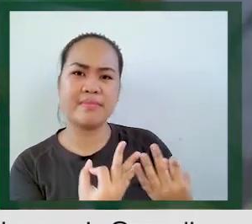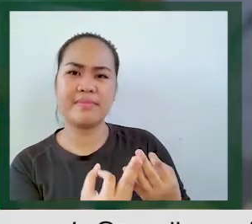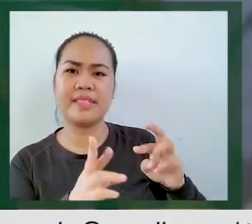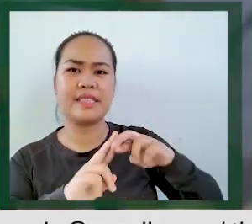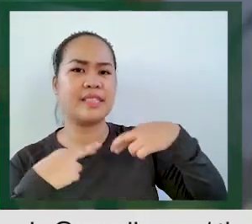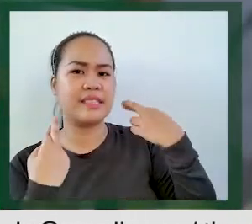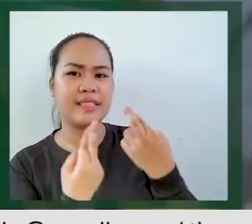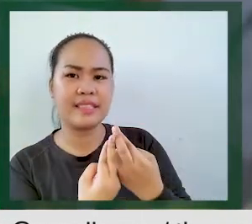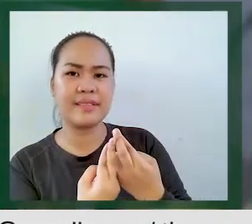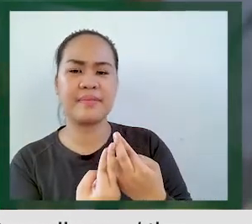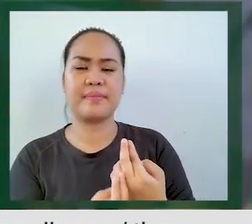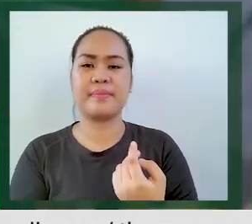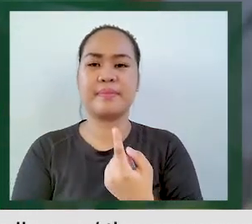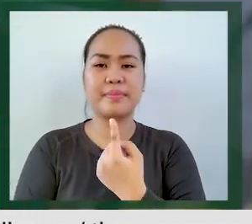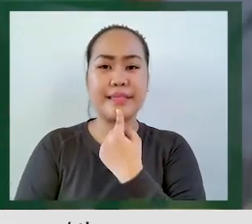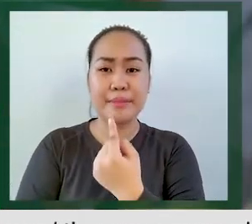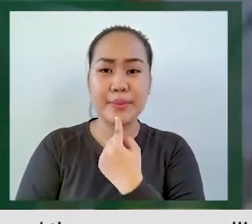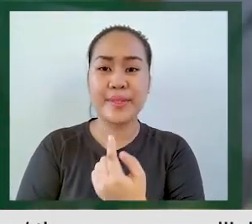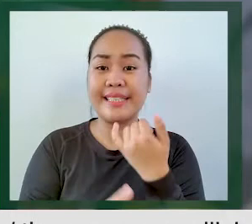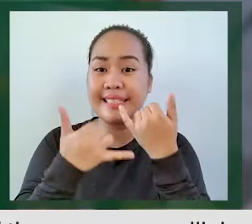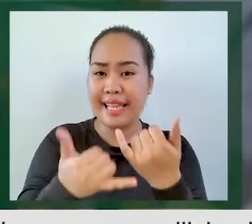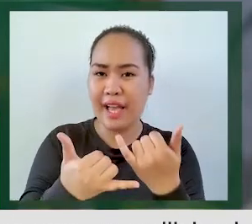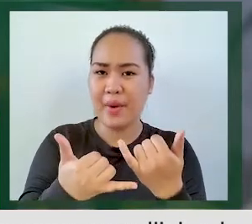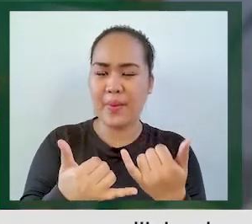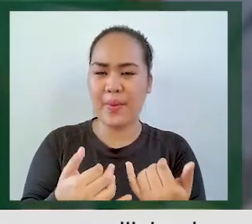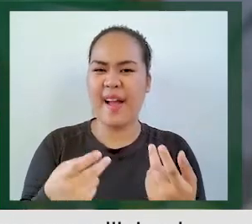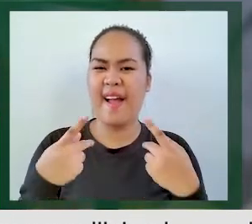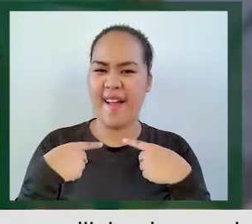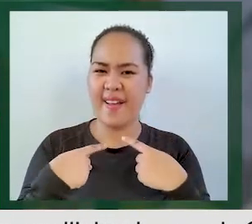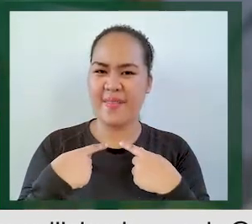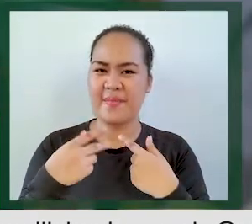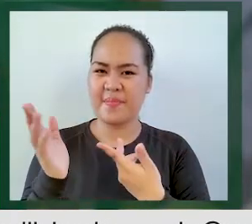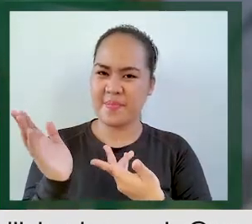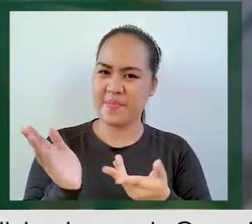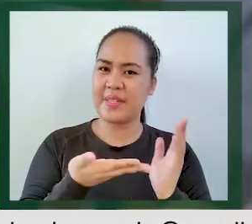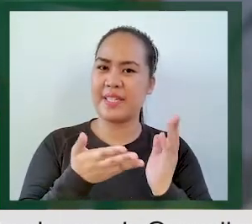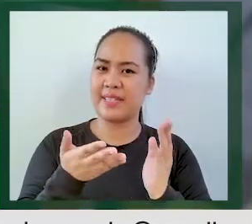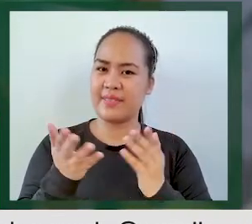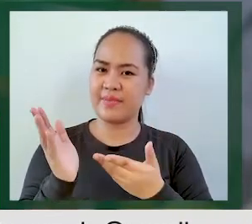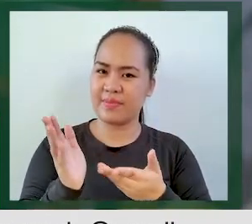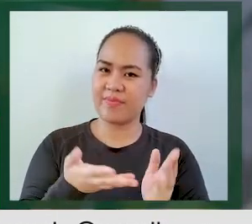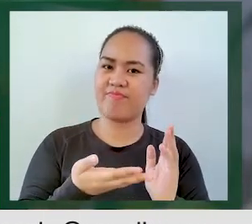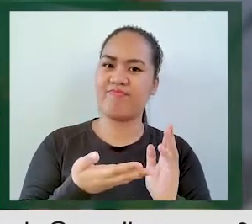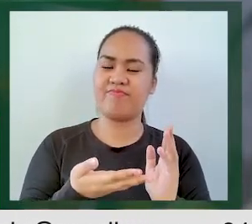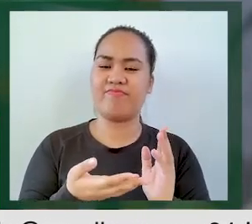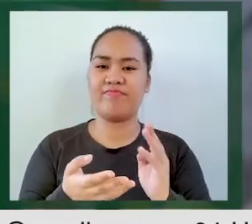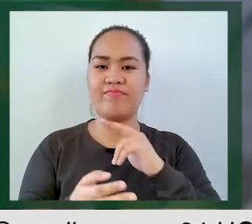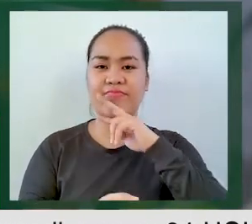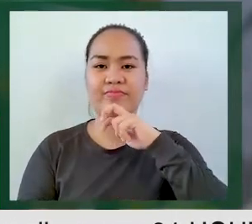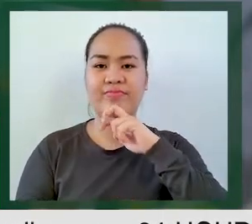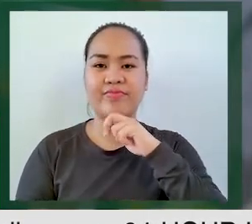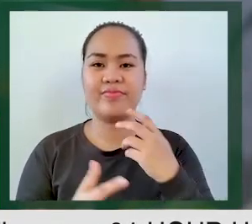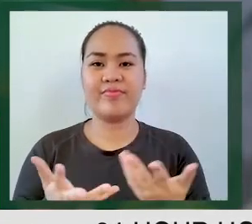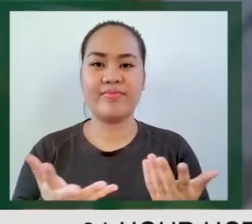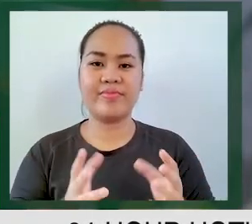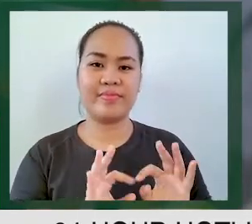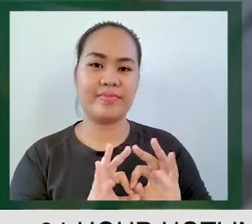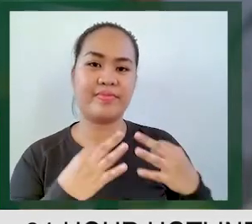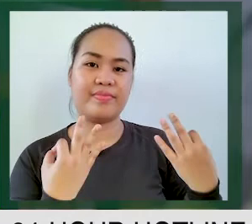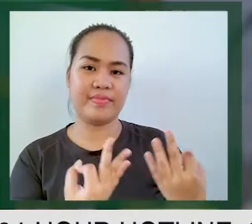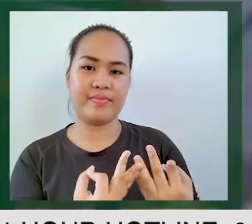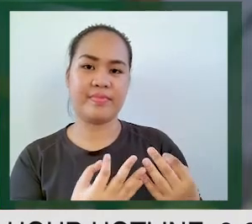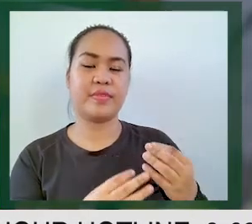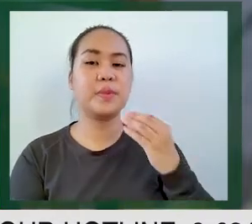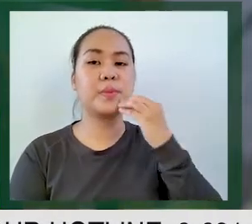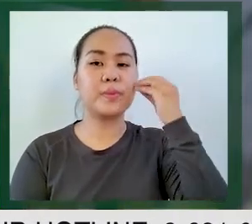more conscious lang po, no, sa ating mga paglabas, no. Sabi ko nga, hindi ka mamaiwasan, hindi mo mamapigilan